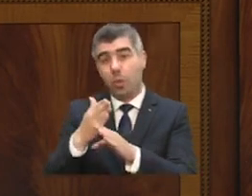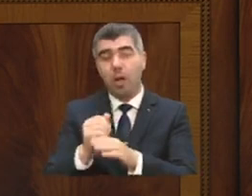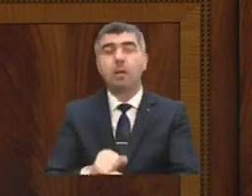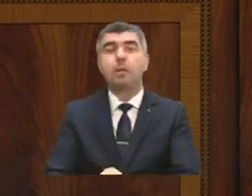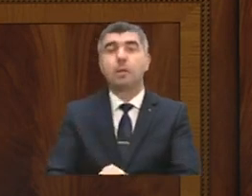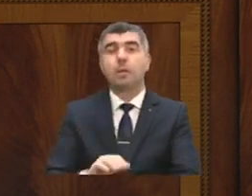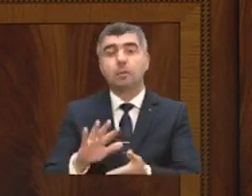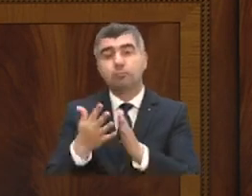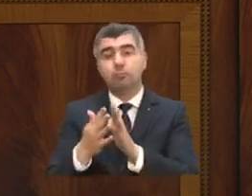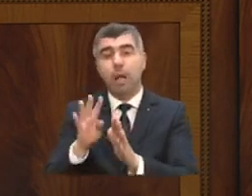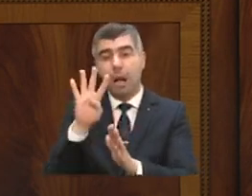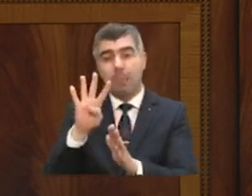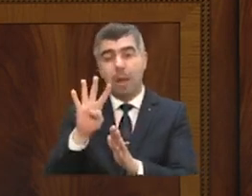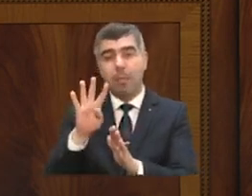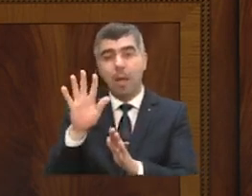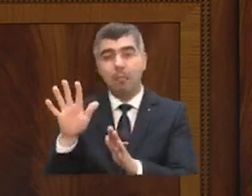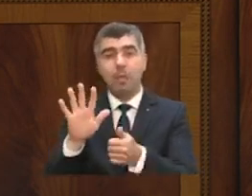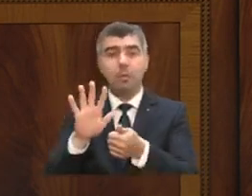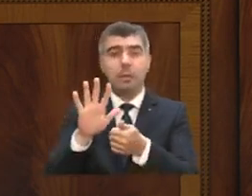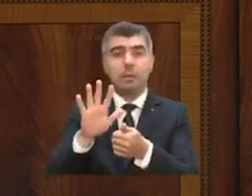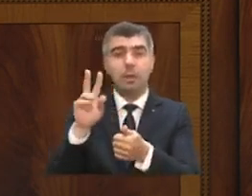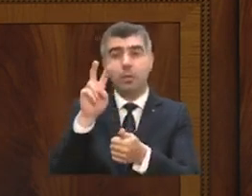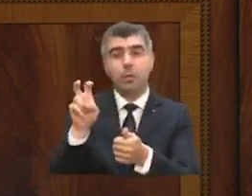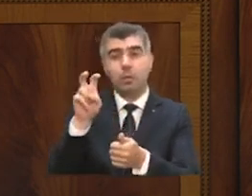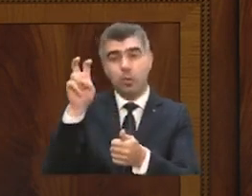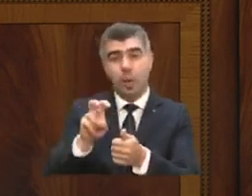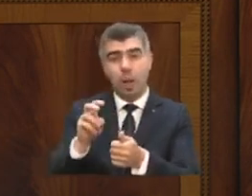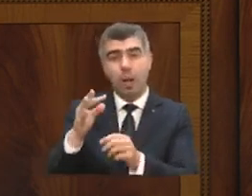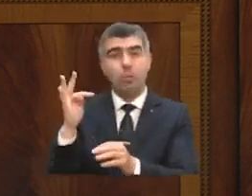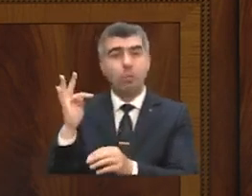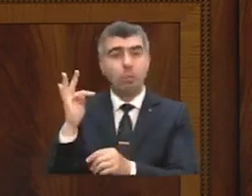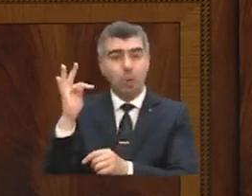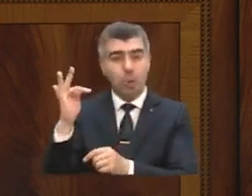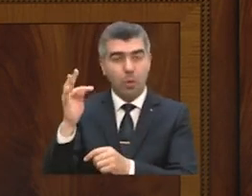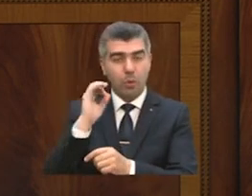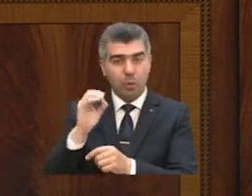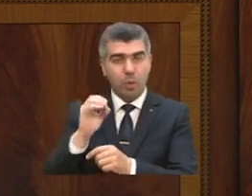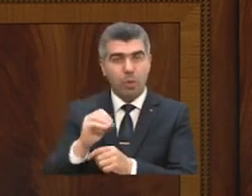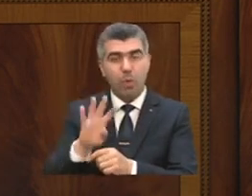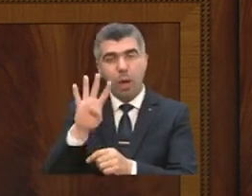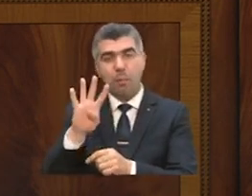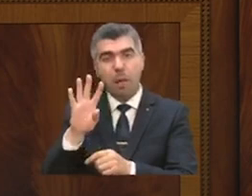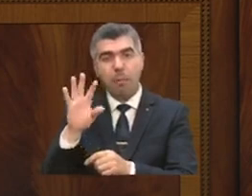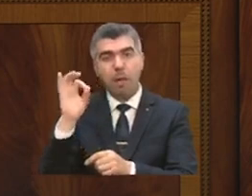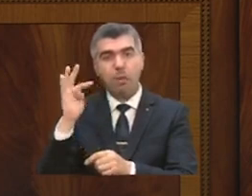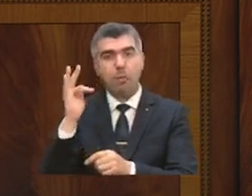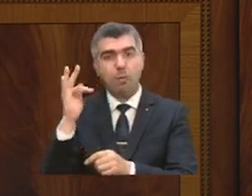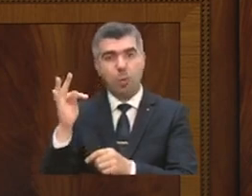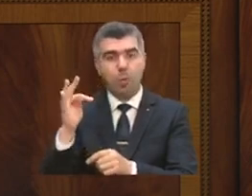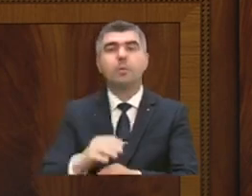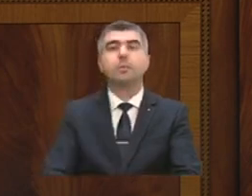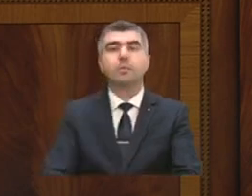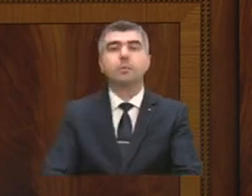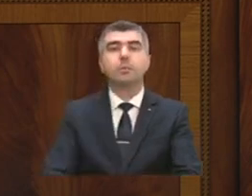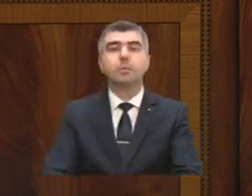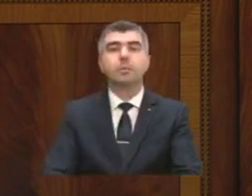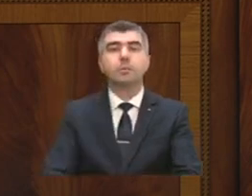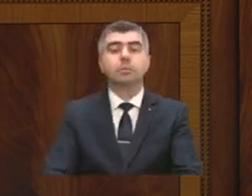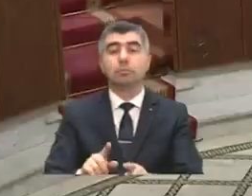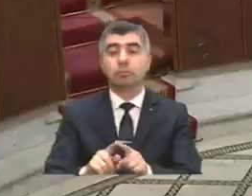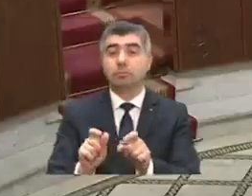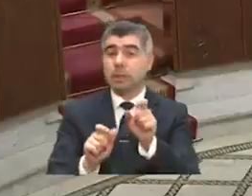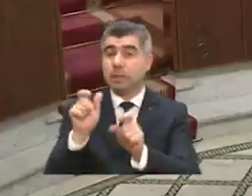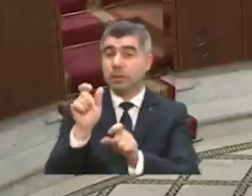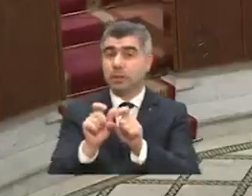سقف 463 دولار للطن ومتوسط 440 دولار للطن خلال نفس الفترة. أيها الحضور الكريم،